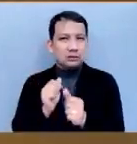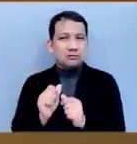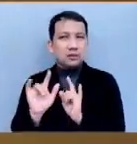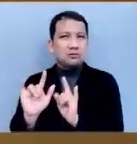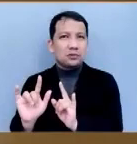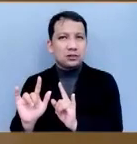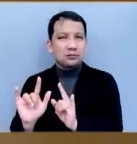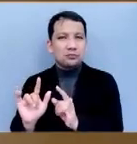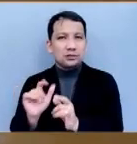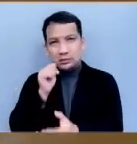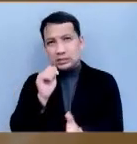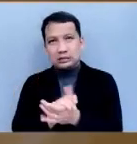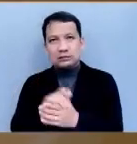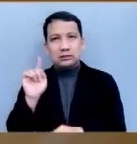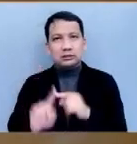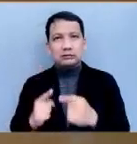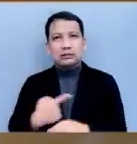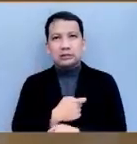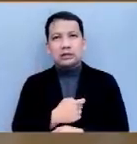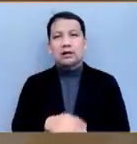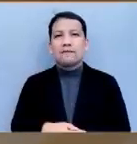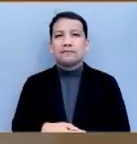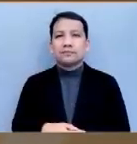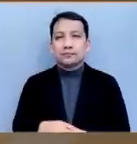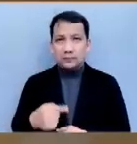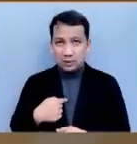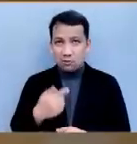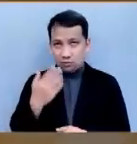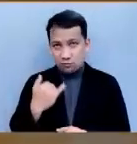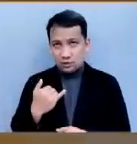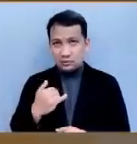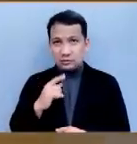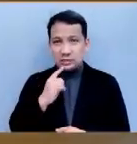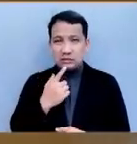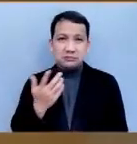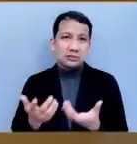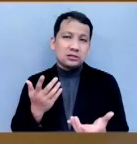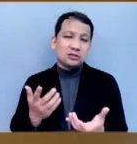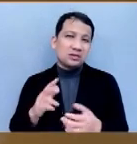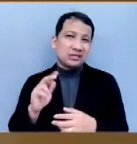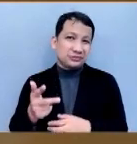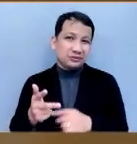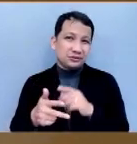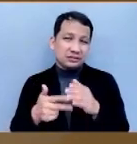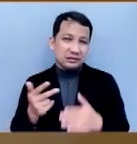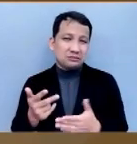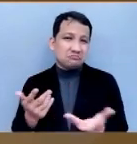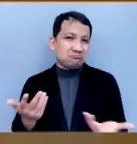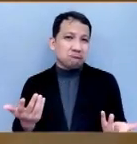dun sa asawa niya, hindi naman niya kaya saktan dahil may issue na may third party.